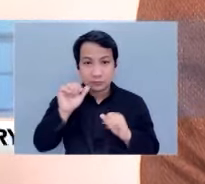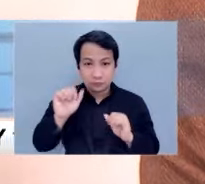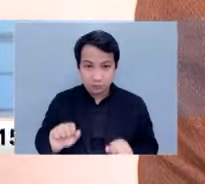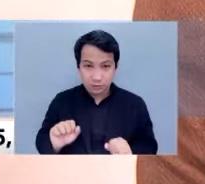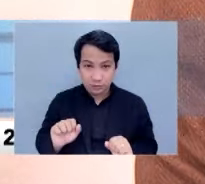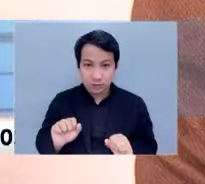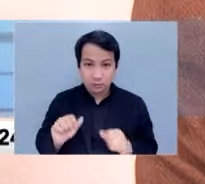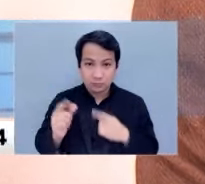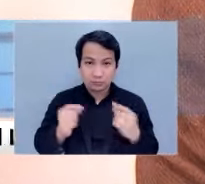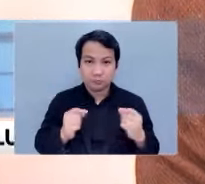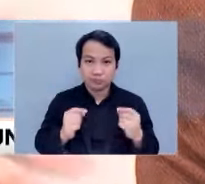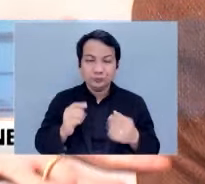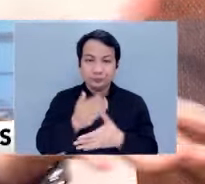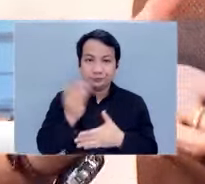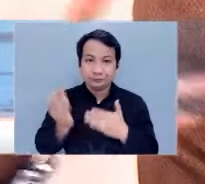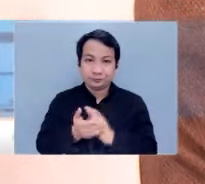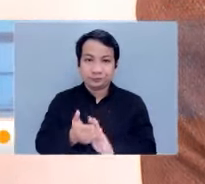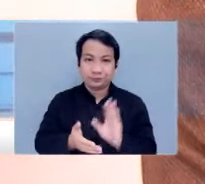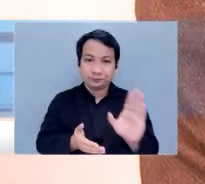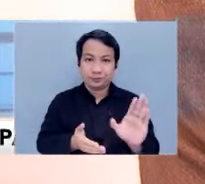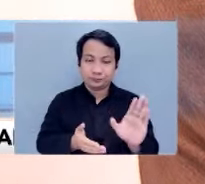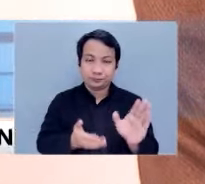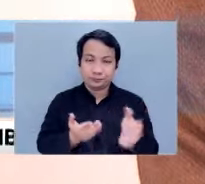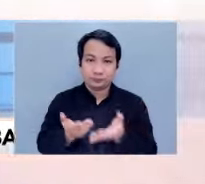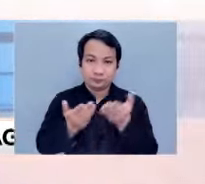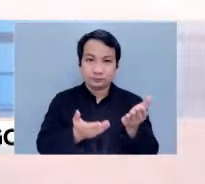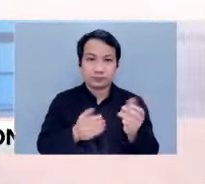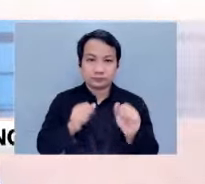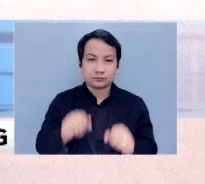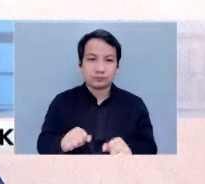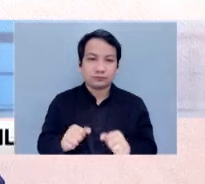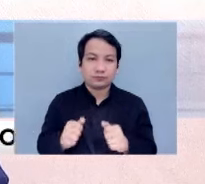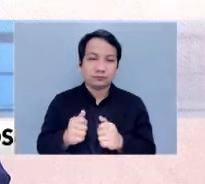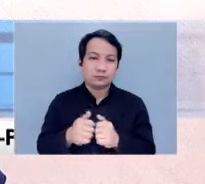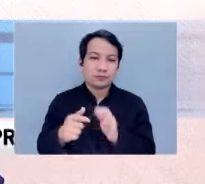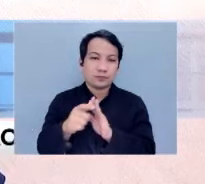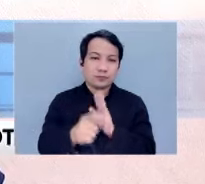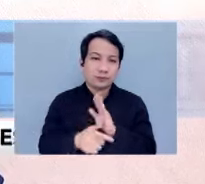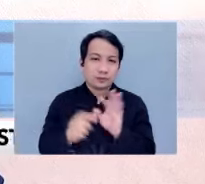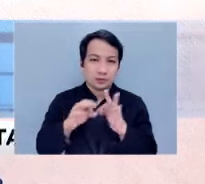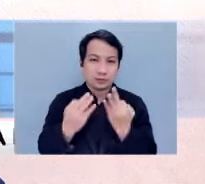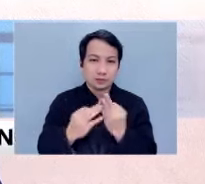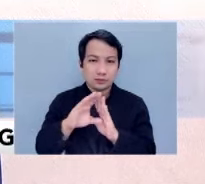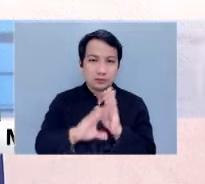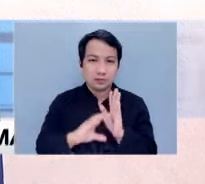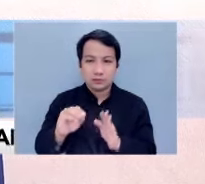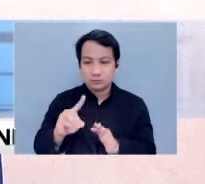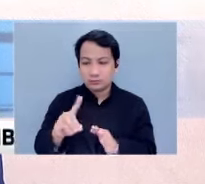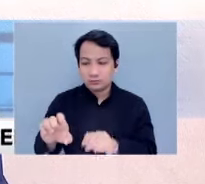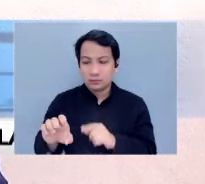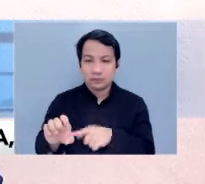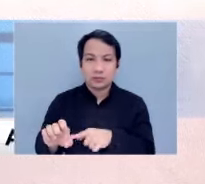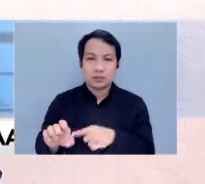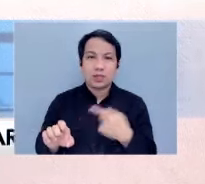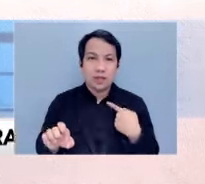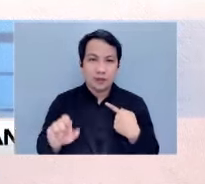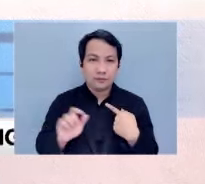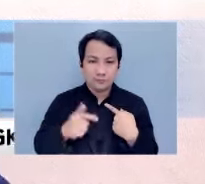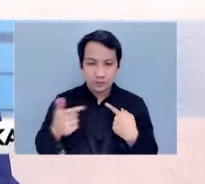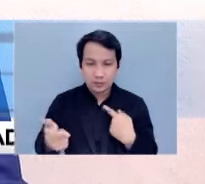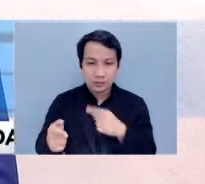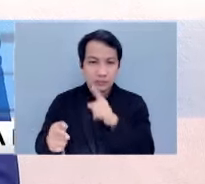kaso to appeal? Yes. Sa ilalim ng batas, sa family code, kung meron na silang actual custodian na hindi